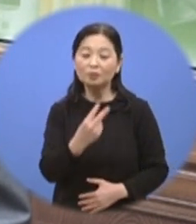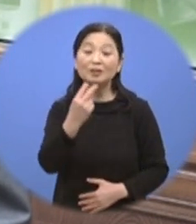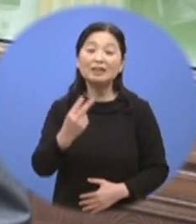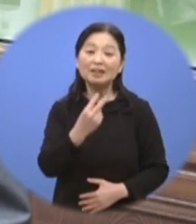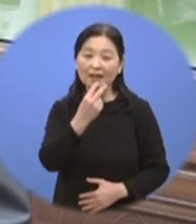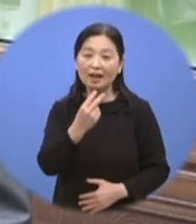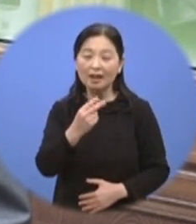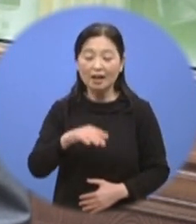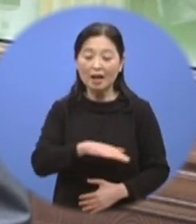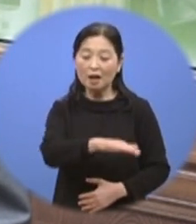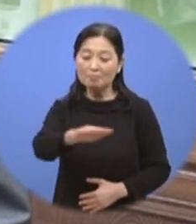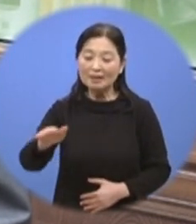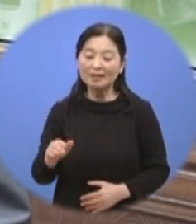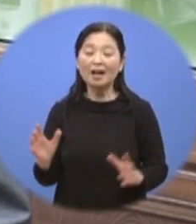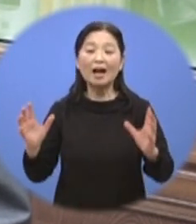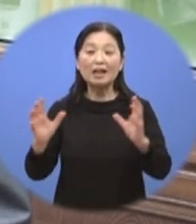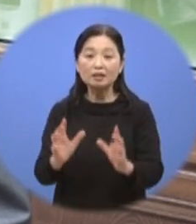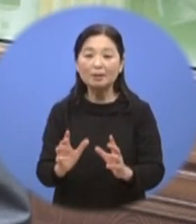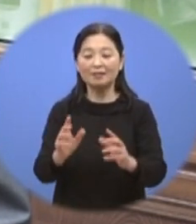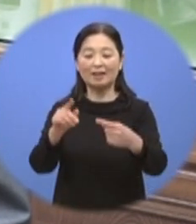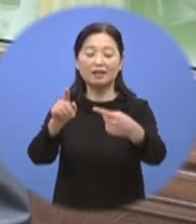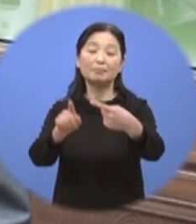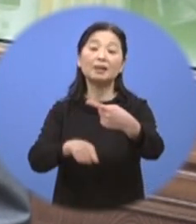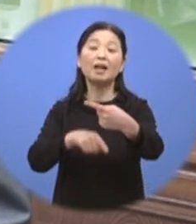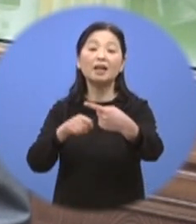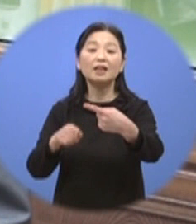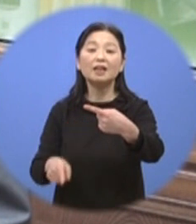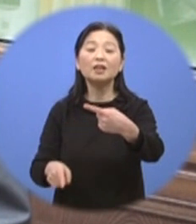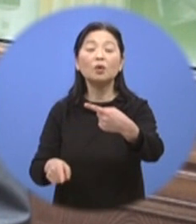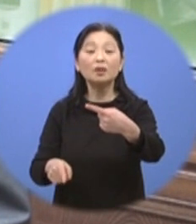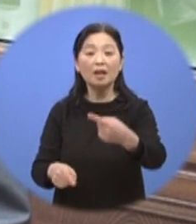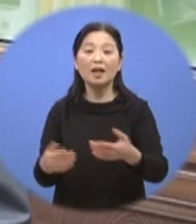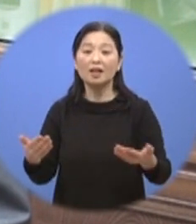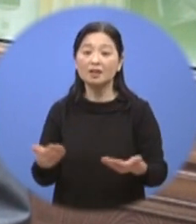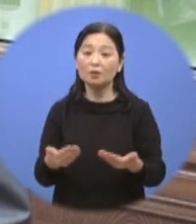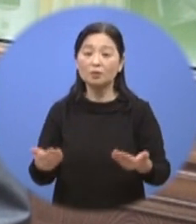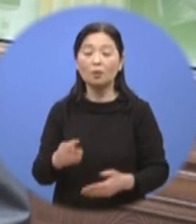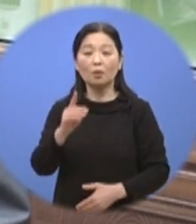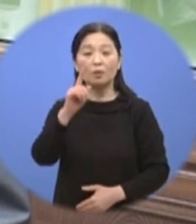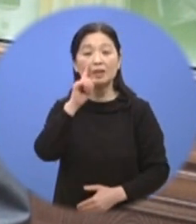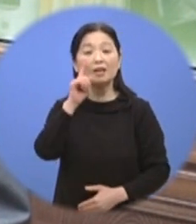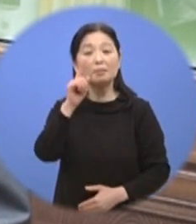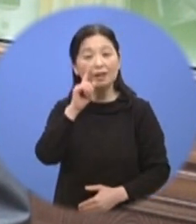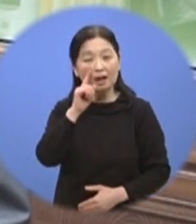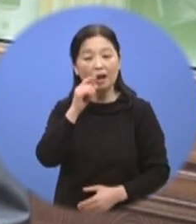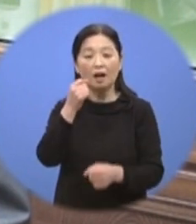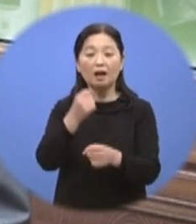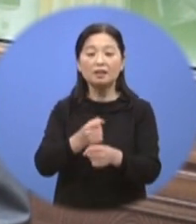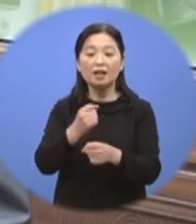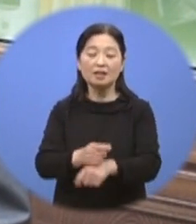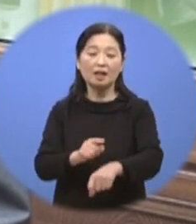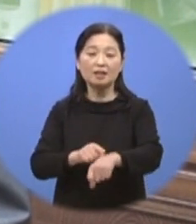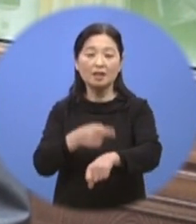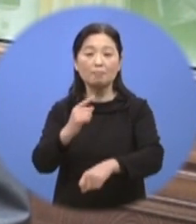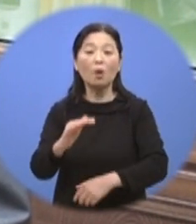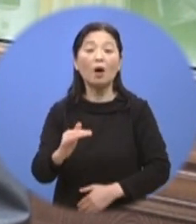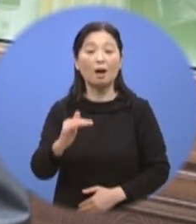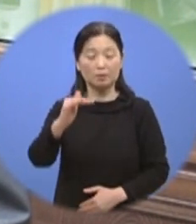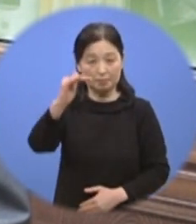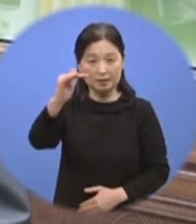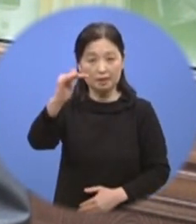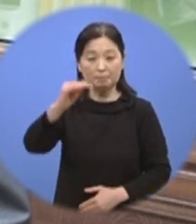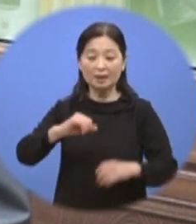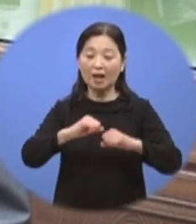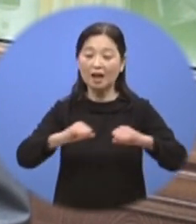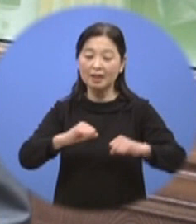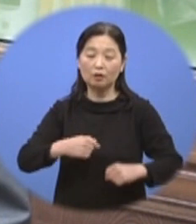って、あるいは単独でですね、そういうお仕事をしてみたら、これは生産性も上がるしですね、モチベーションも